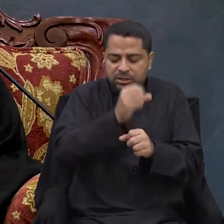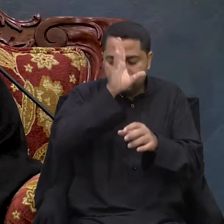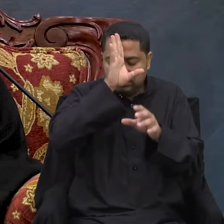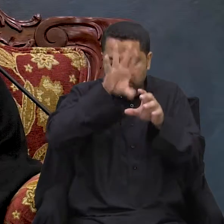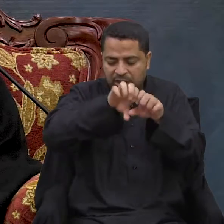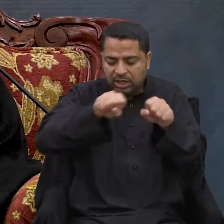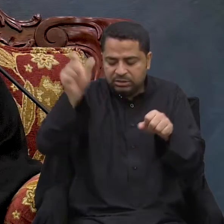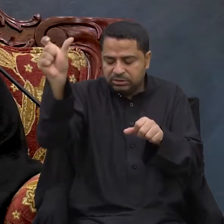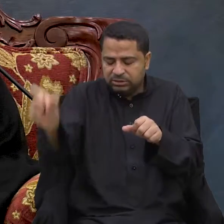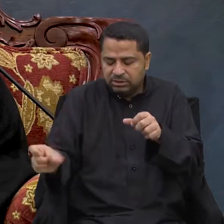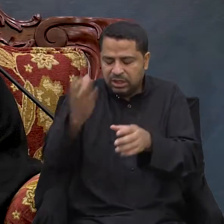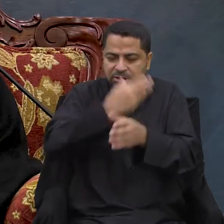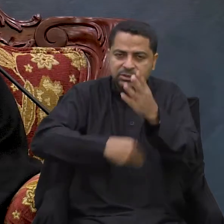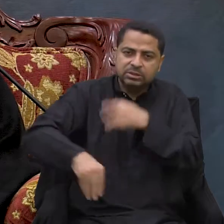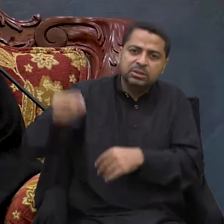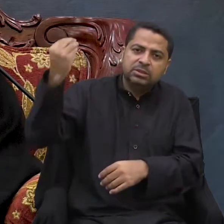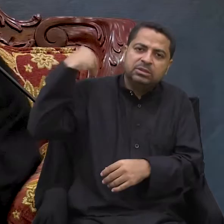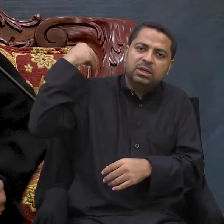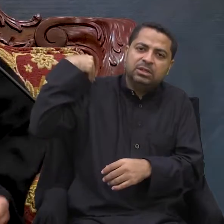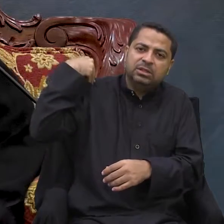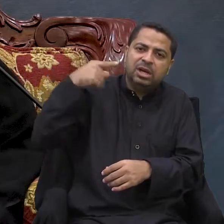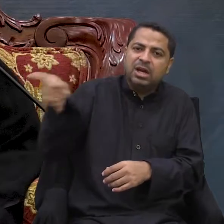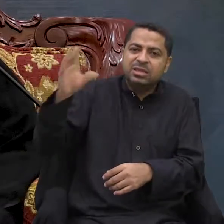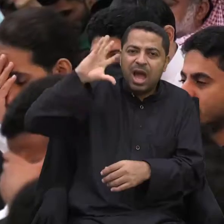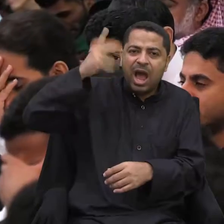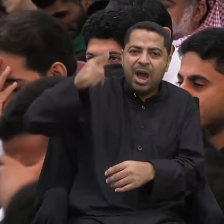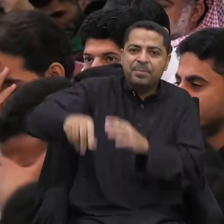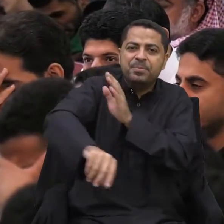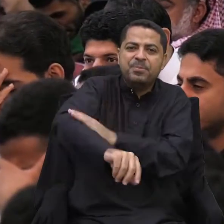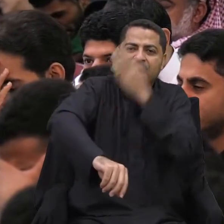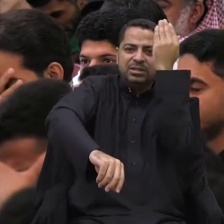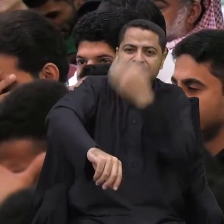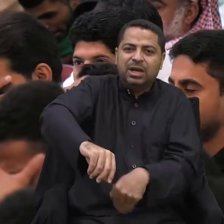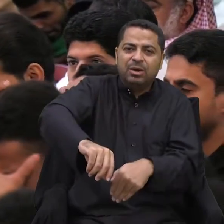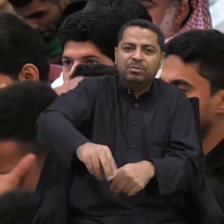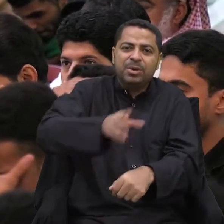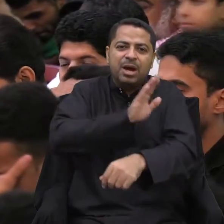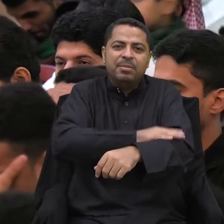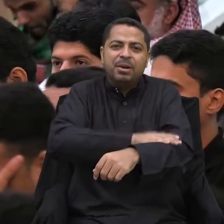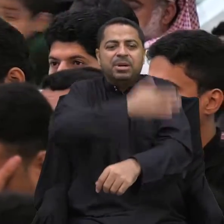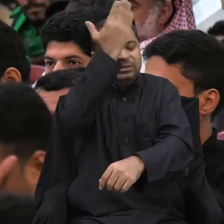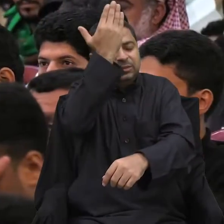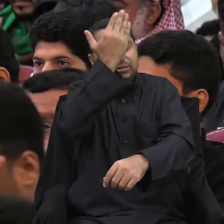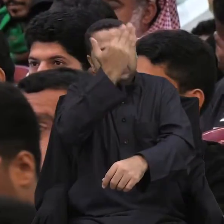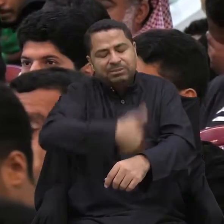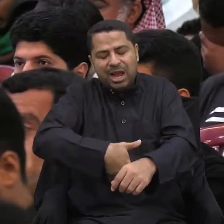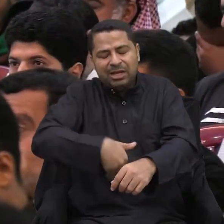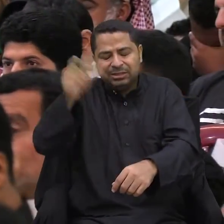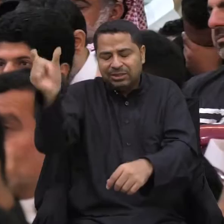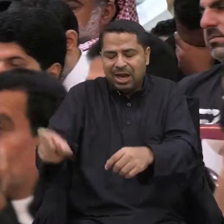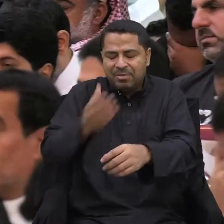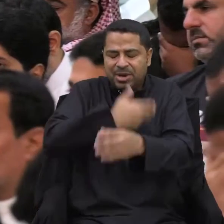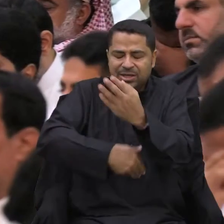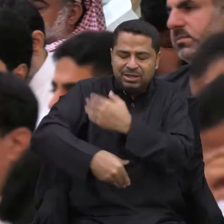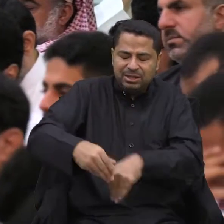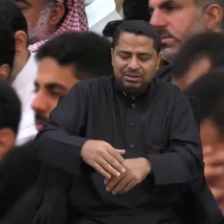في أبي الفضل. فقطعوا منه اليمين وقطعوا منه